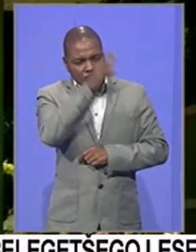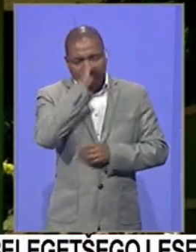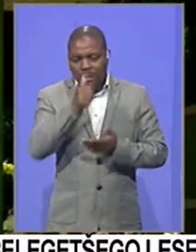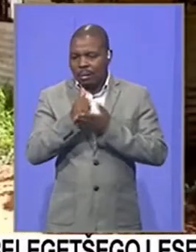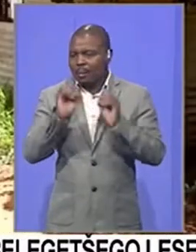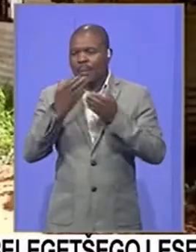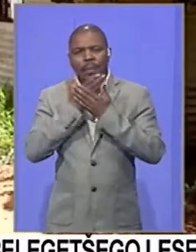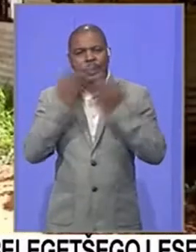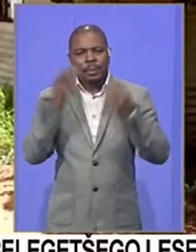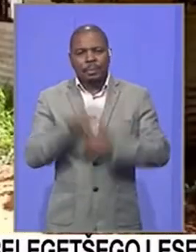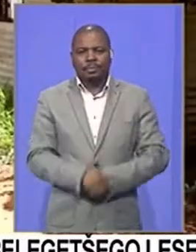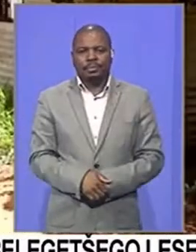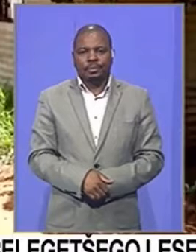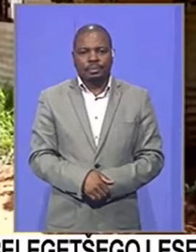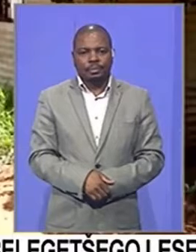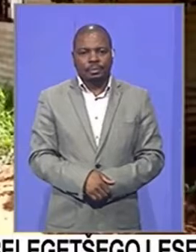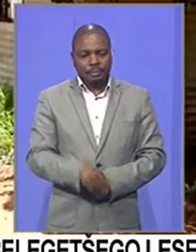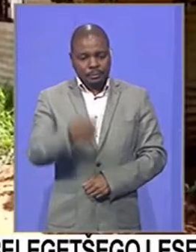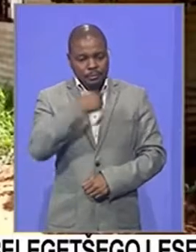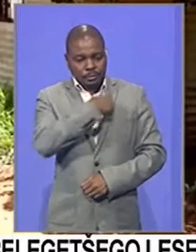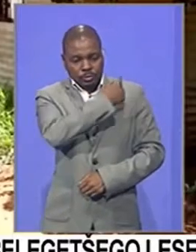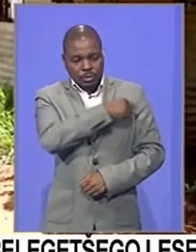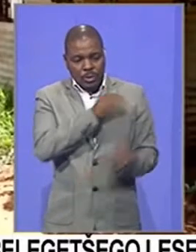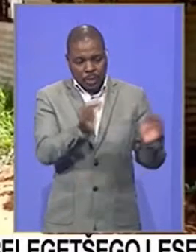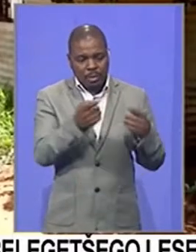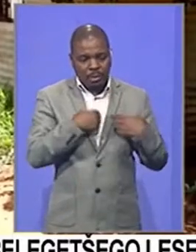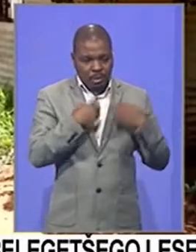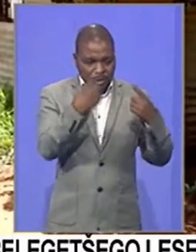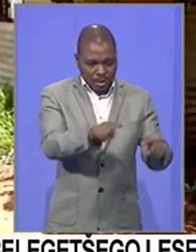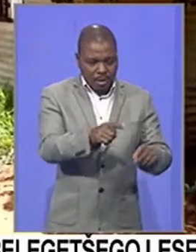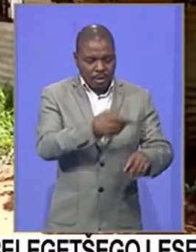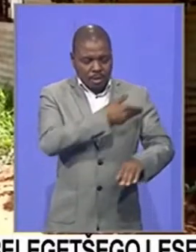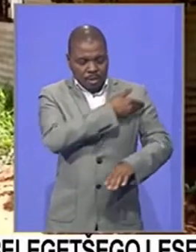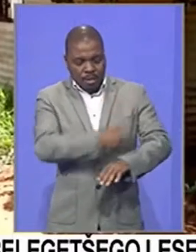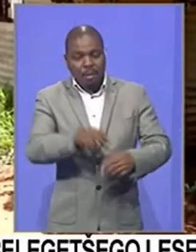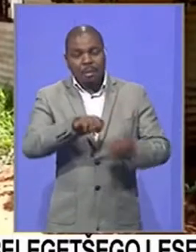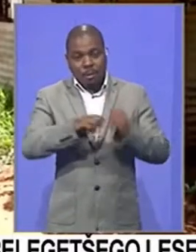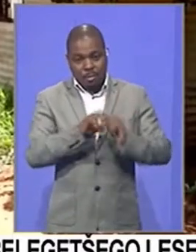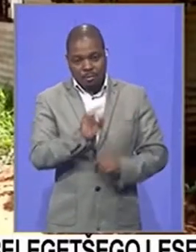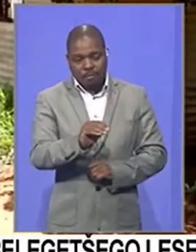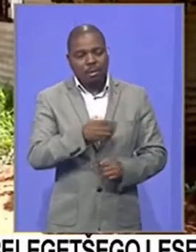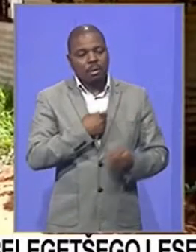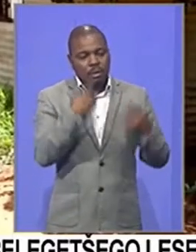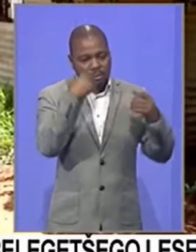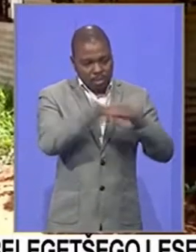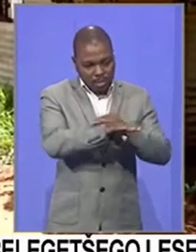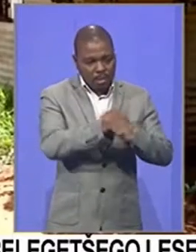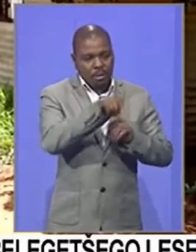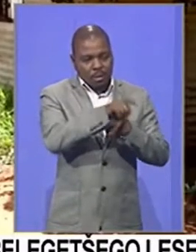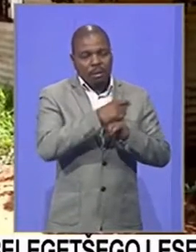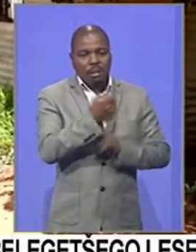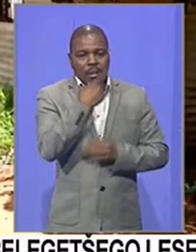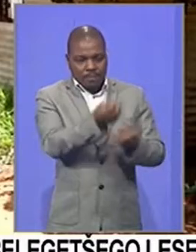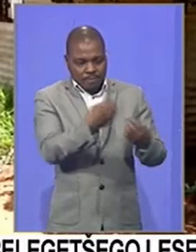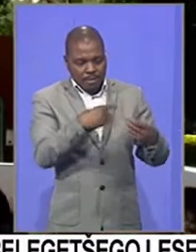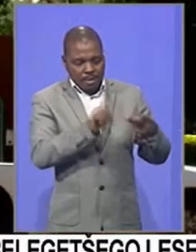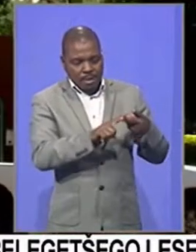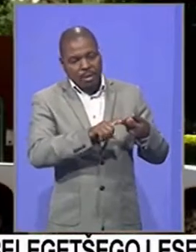bookelong bjoo. Nna ke ile ka mo tleliniking ke be ke bolaya ke letsogo so ba mphile dipilisi ya ba gore tše dingwe a